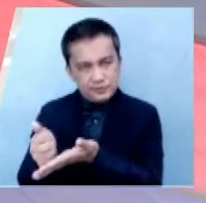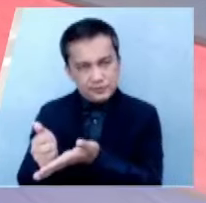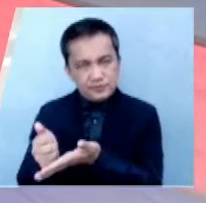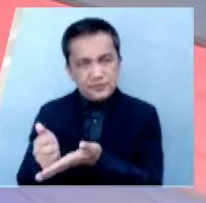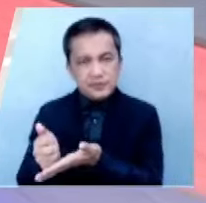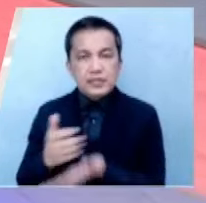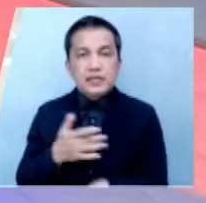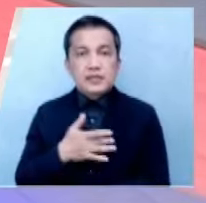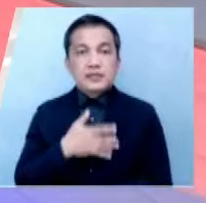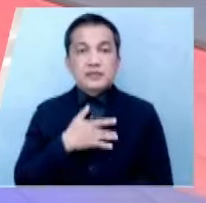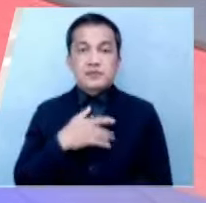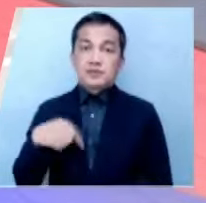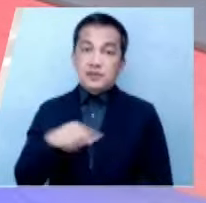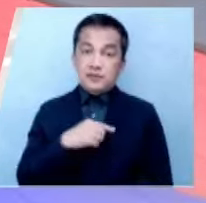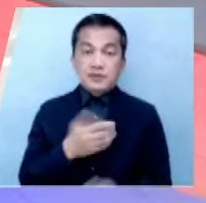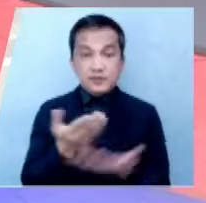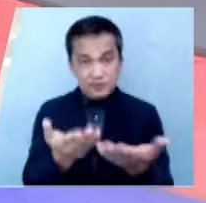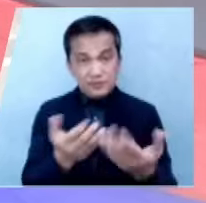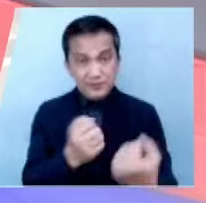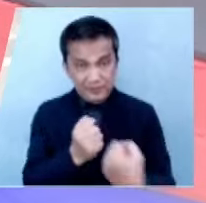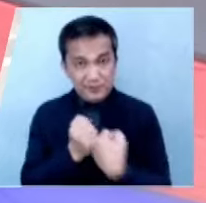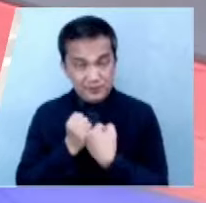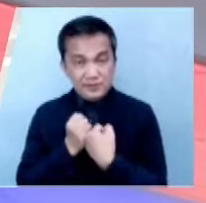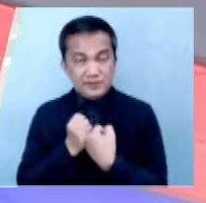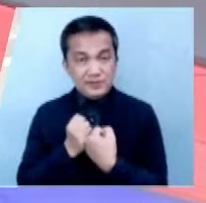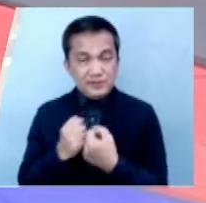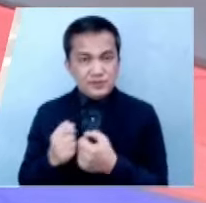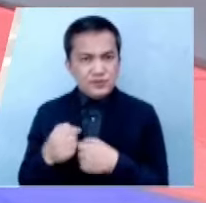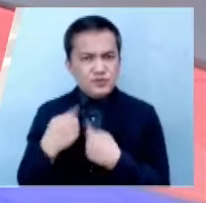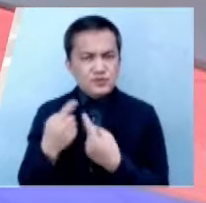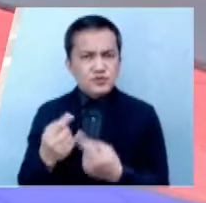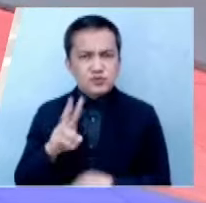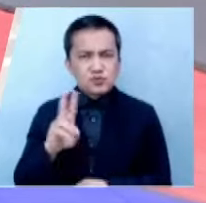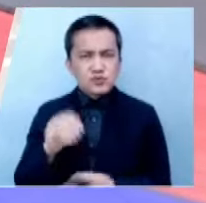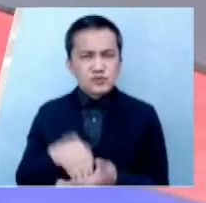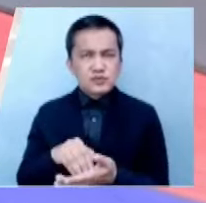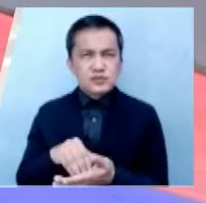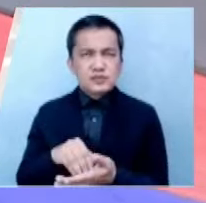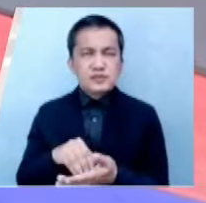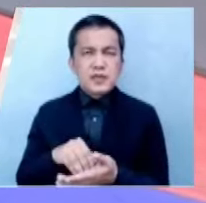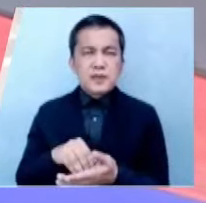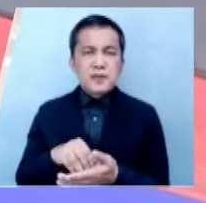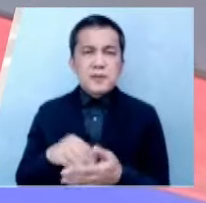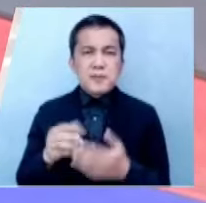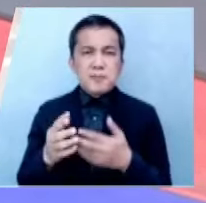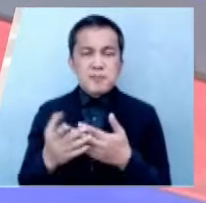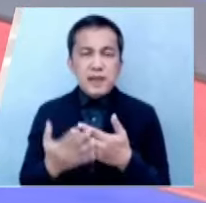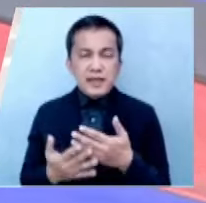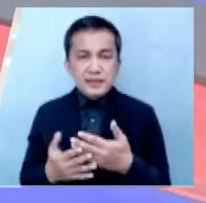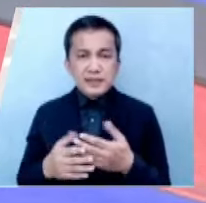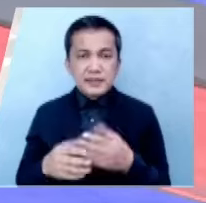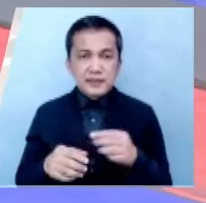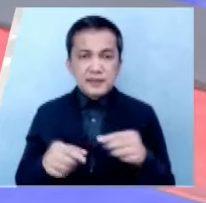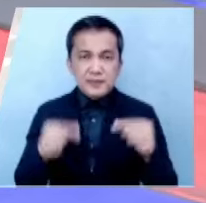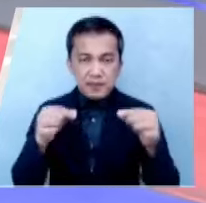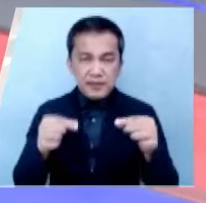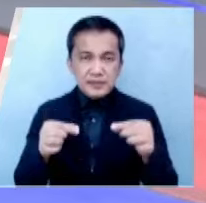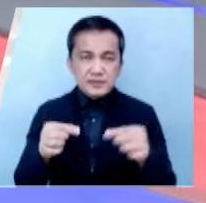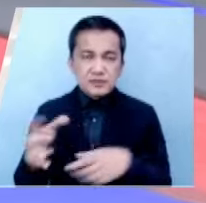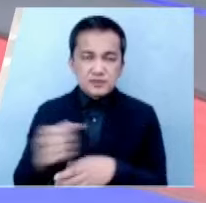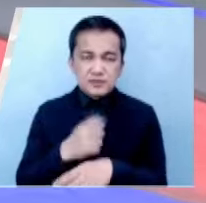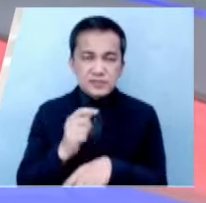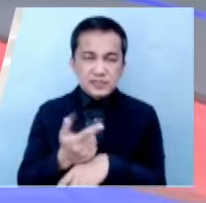ang inyong suporta, lalo't halos 2,000 blood bags ang ating nalikom sa Sagip Dugtong Buhay Bloodletting Project